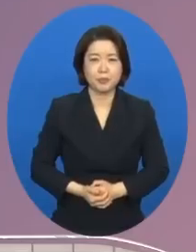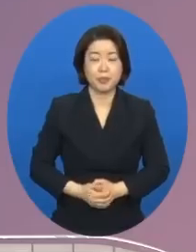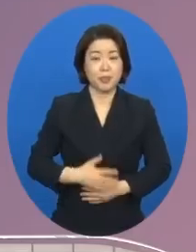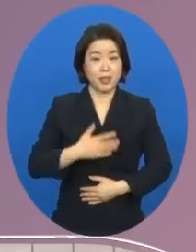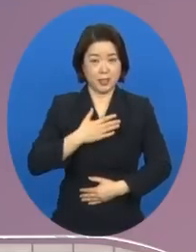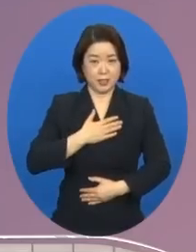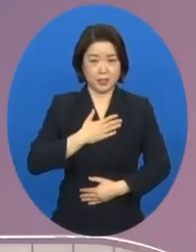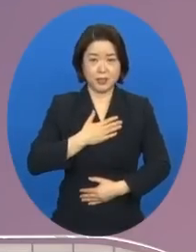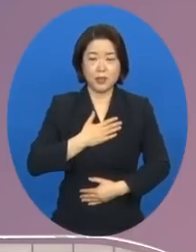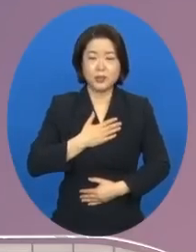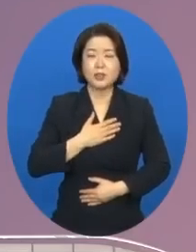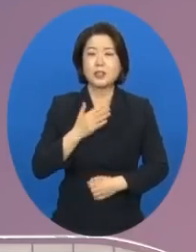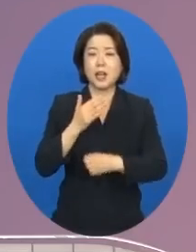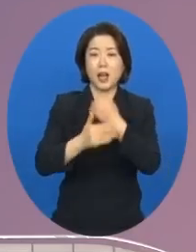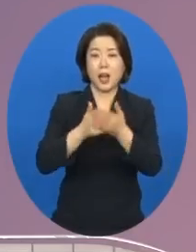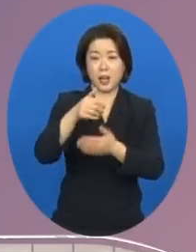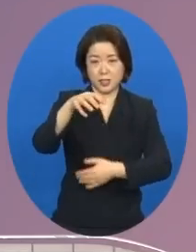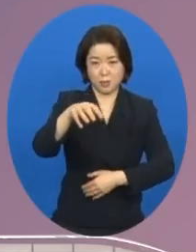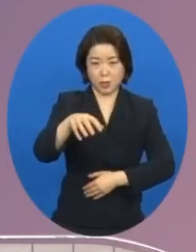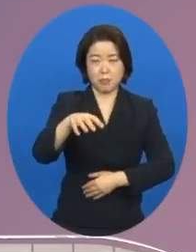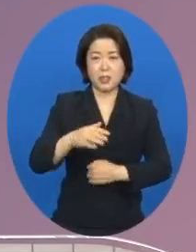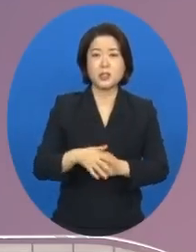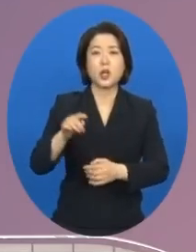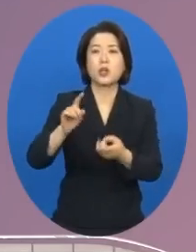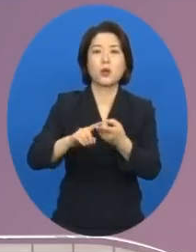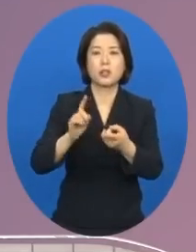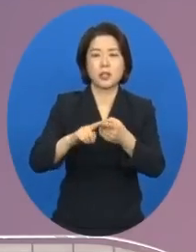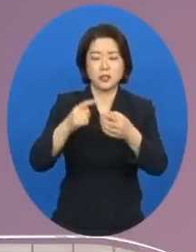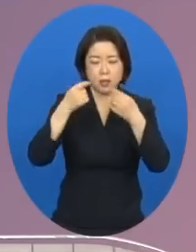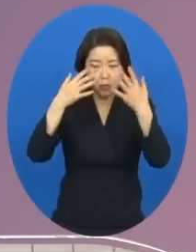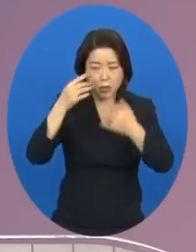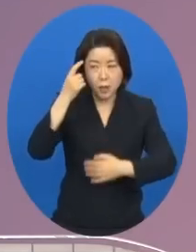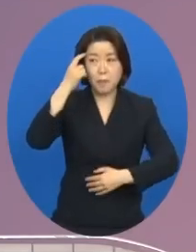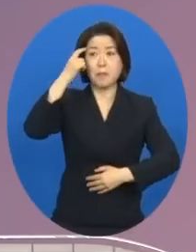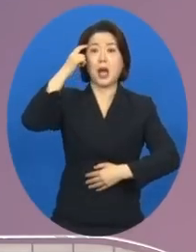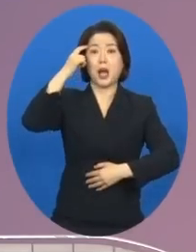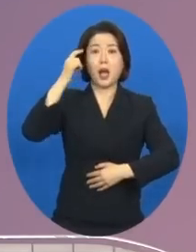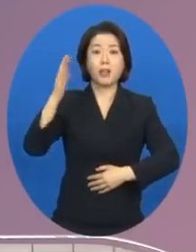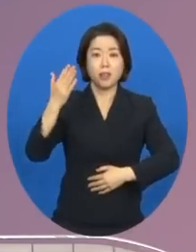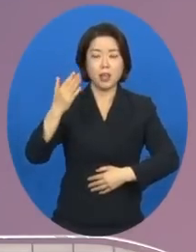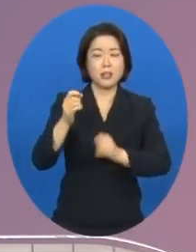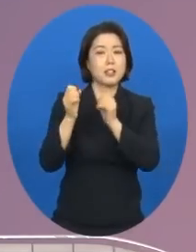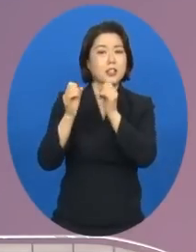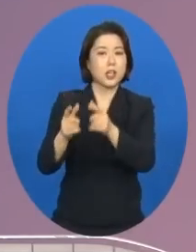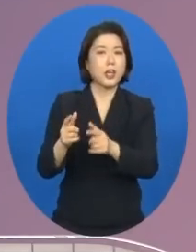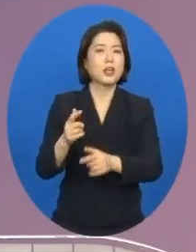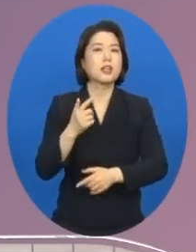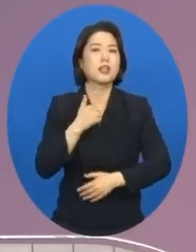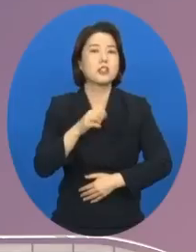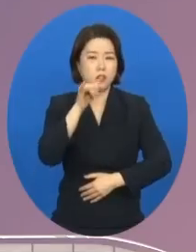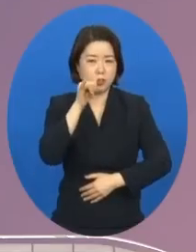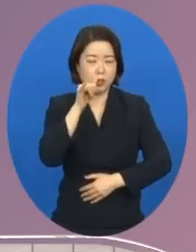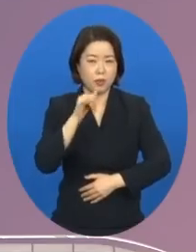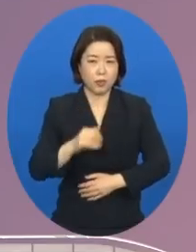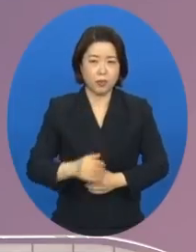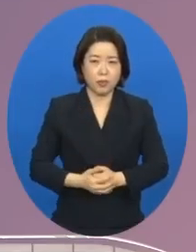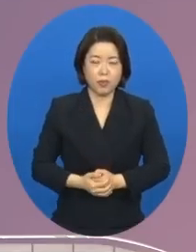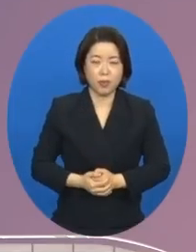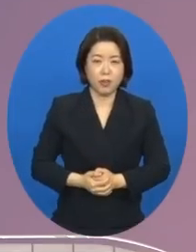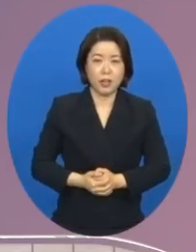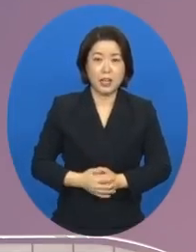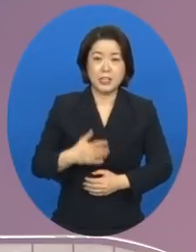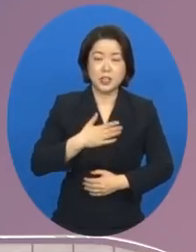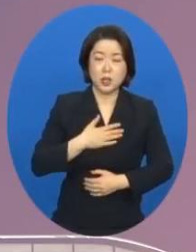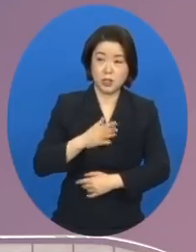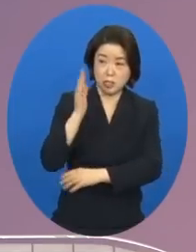저는 하나님 앞에서 이 점에 대해서 명확하게 깨닫게 되는 계기가 있었습니다. 저는